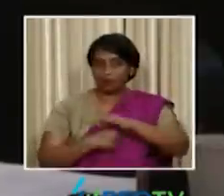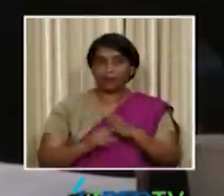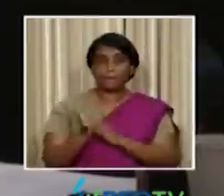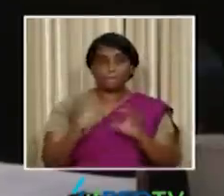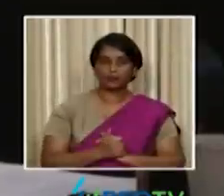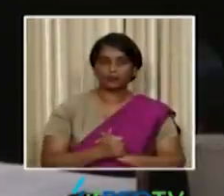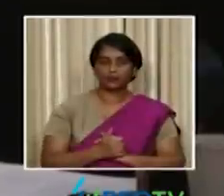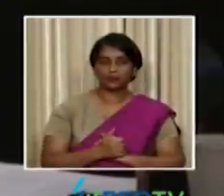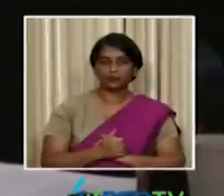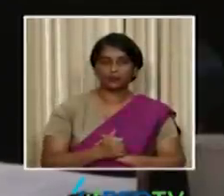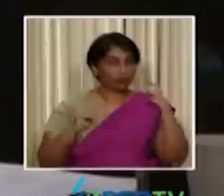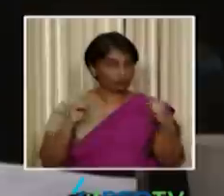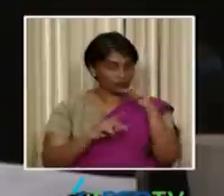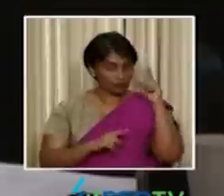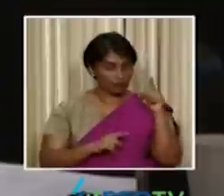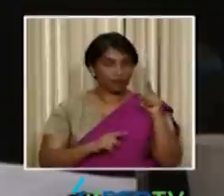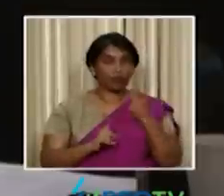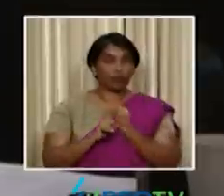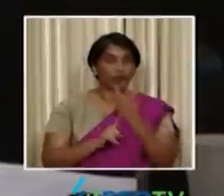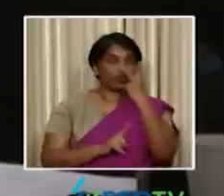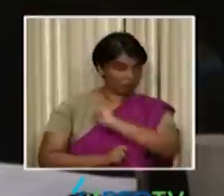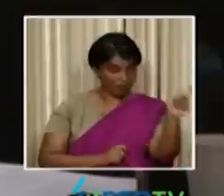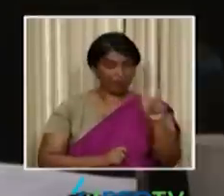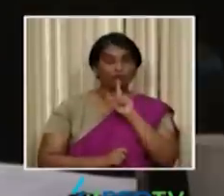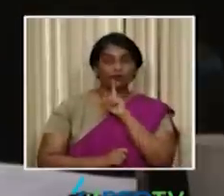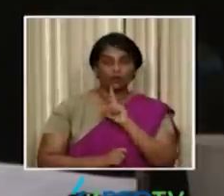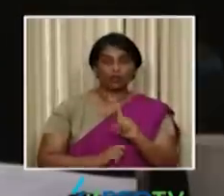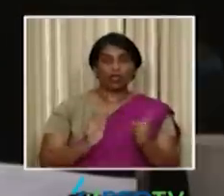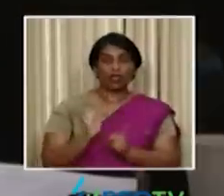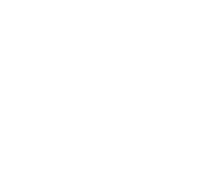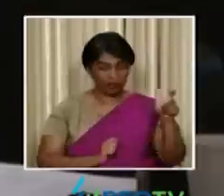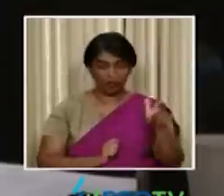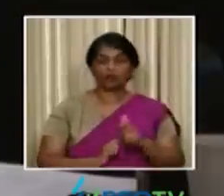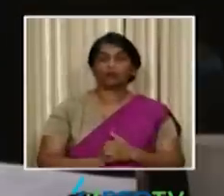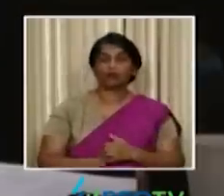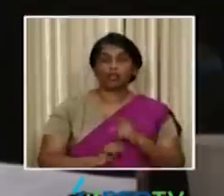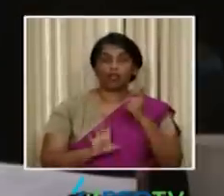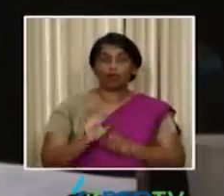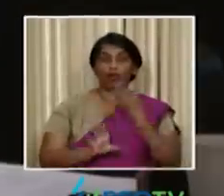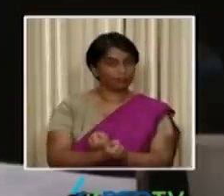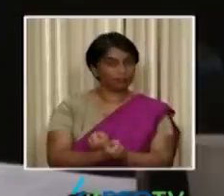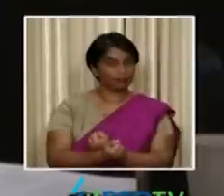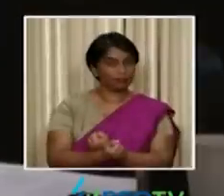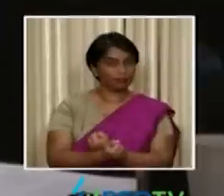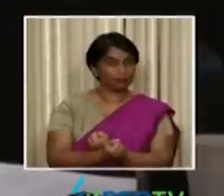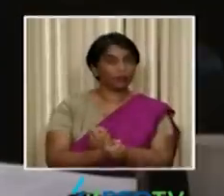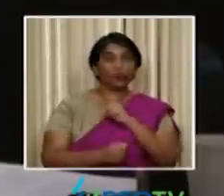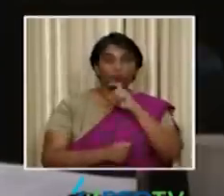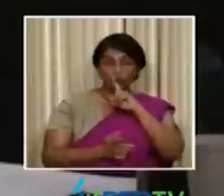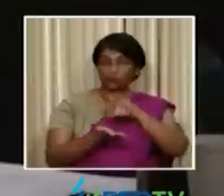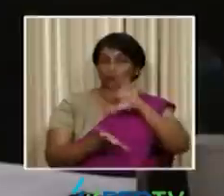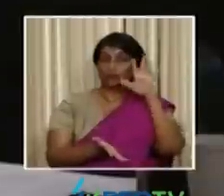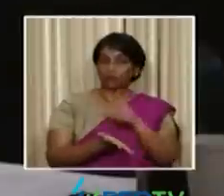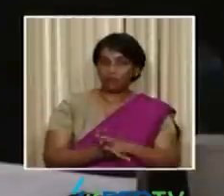අයිතිකරුවන් කීප දෙනෙක් ඉන්නවා. මහා අධිකරණින් කෝටි දෙකහමාරක දඩයක් ගහපු ලක්ෂ 20ක වන්දියක් නියම කරපු අවුරුදු 4කට ඇඟබැඳපු අධිකරණයෙන් තීන්දුව